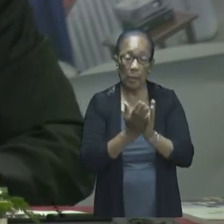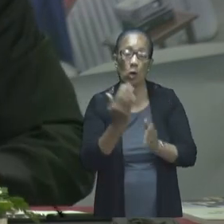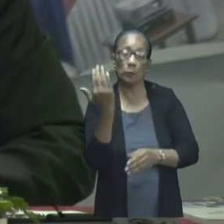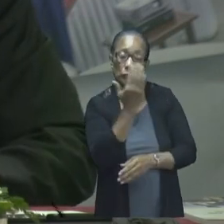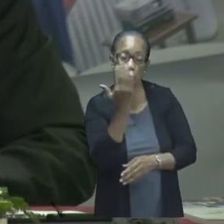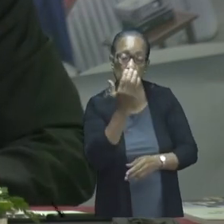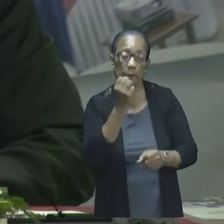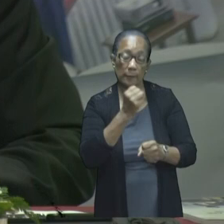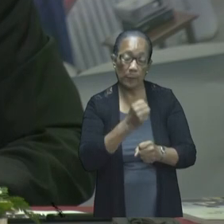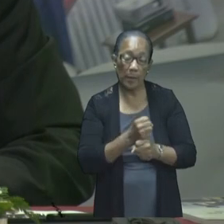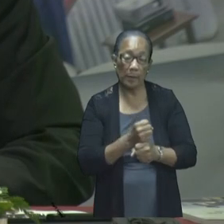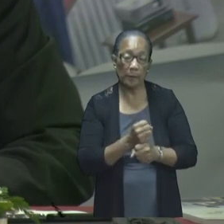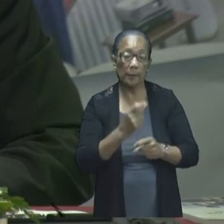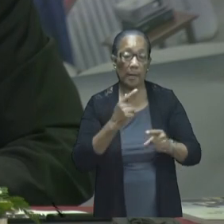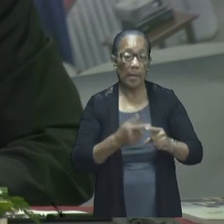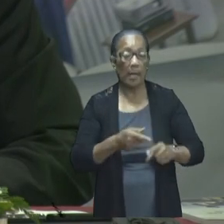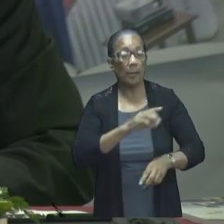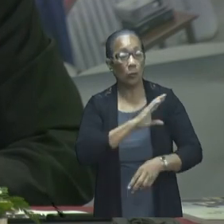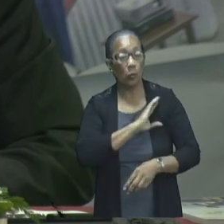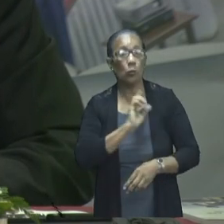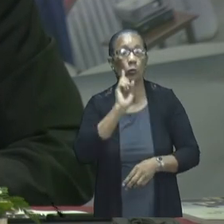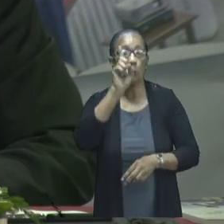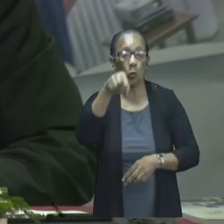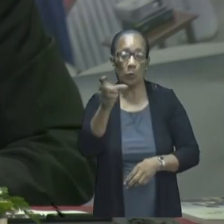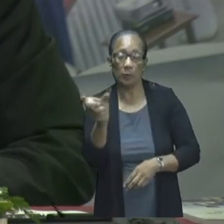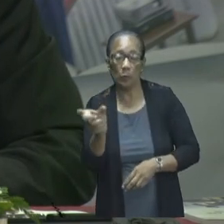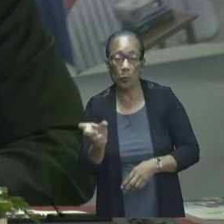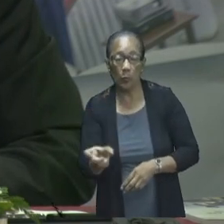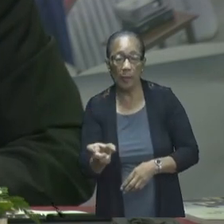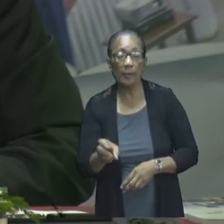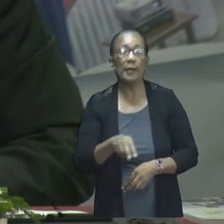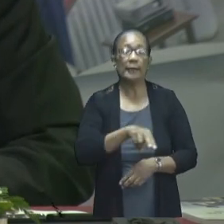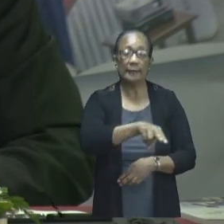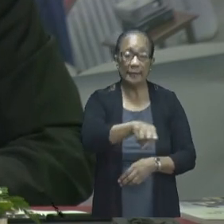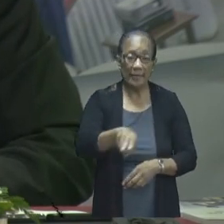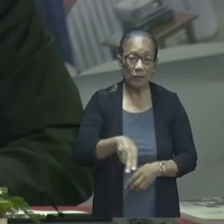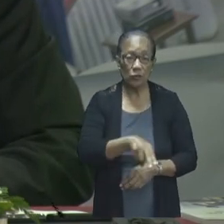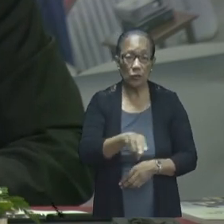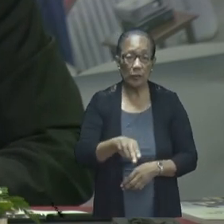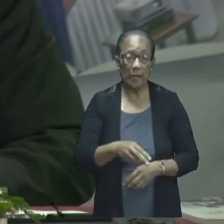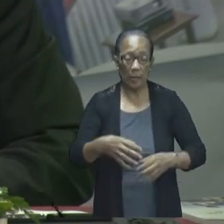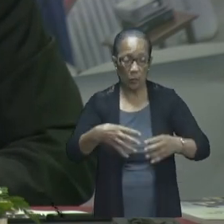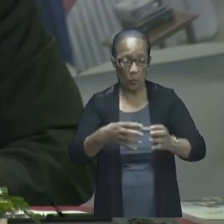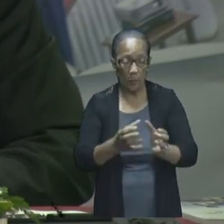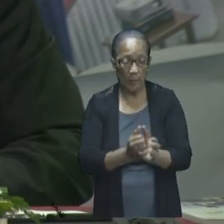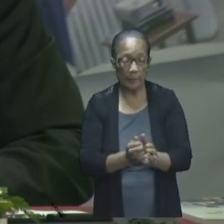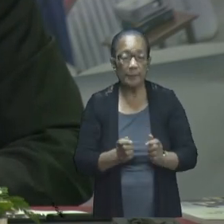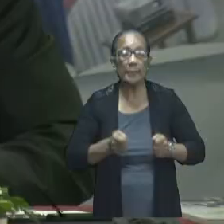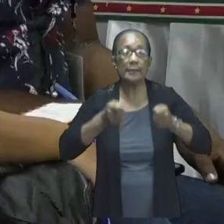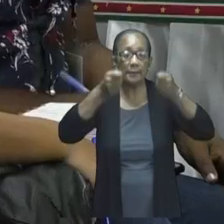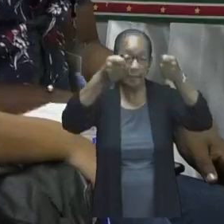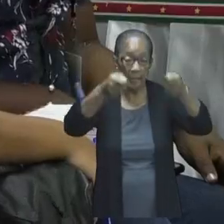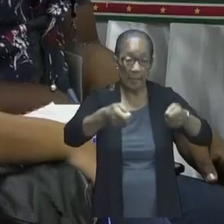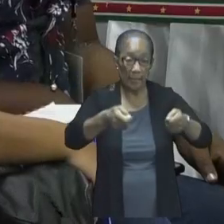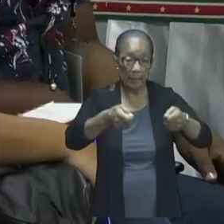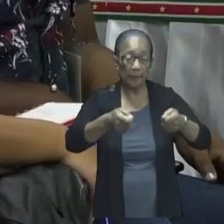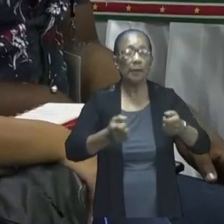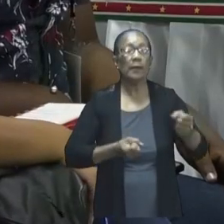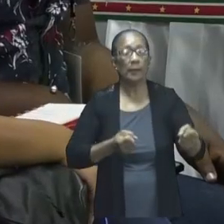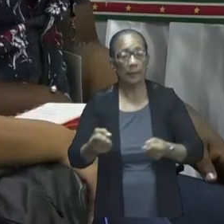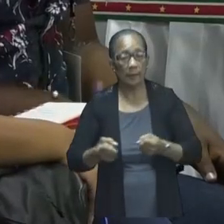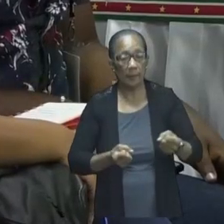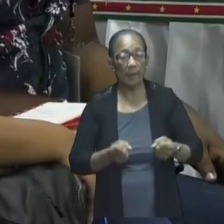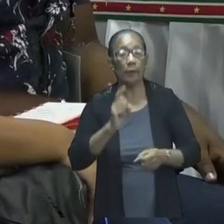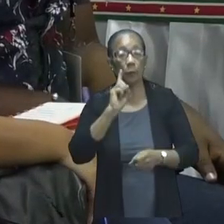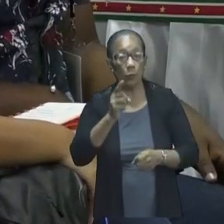carbo card en we gaan de komende week nog een nationaal commissie installeren dat regering zou begeleiden